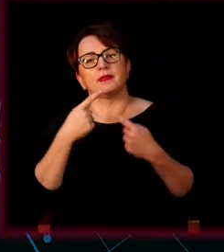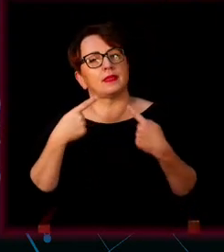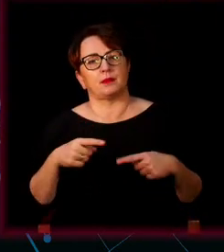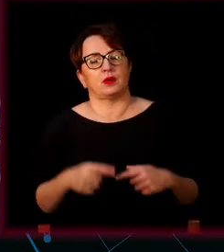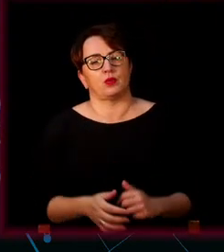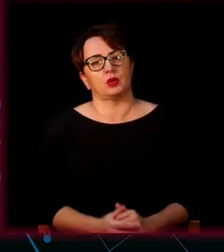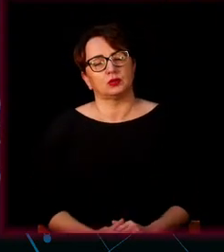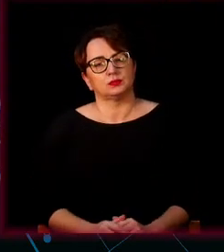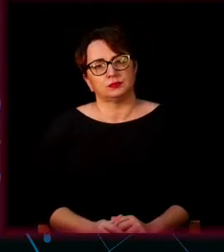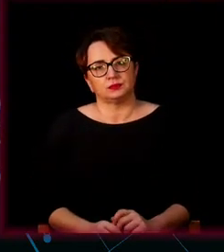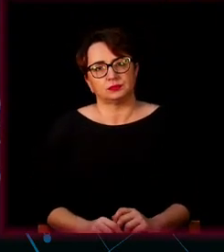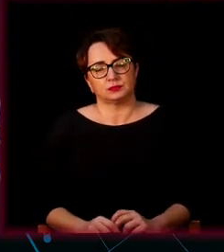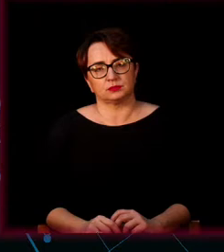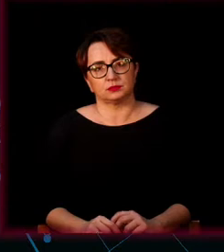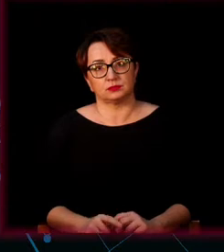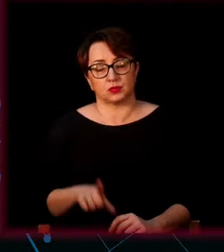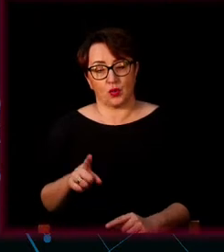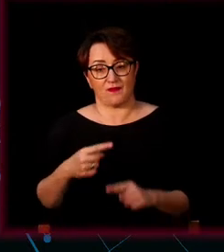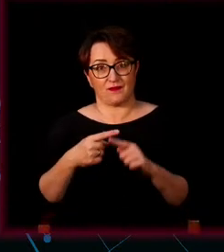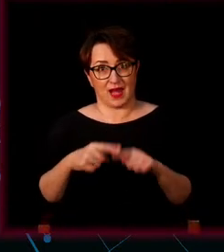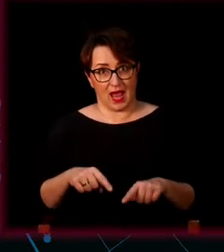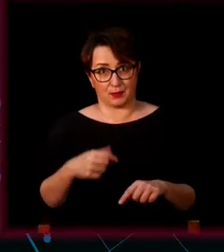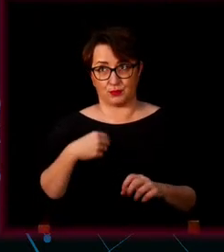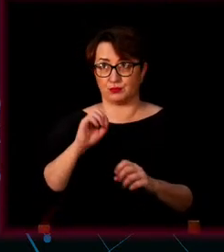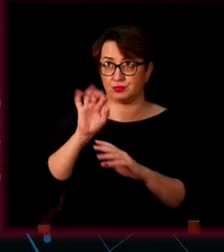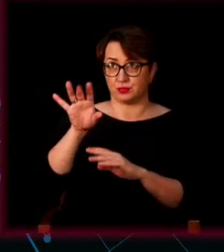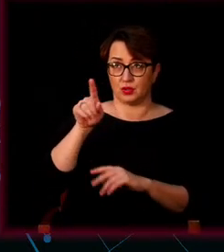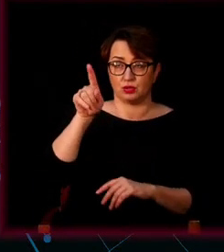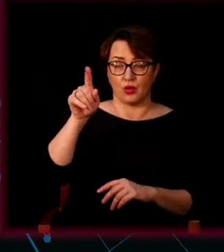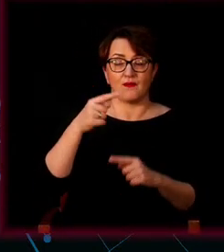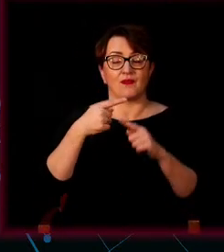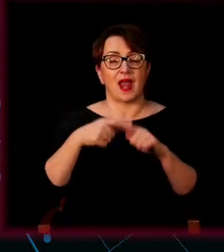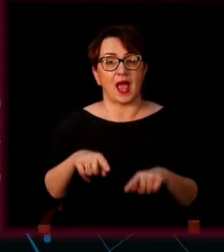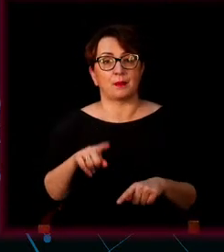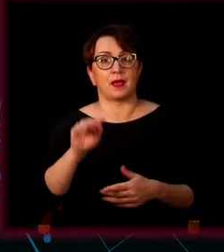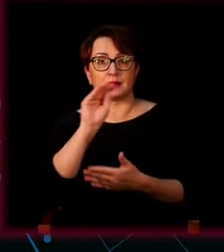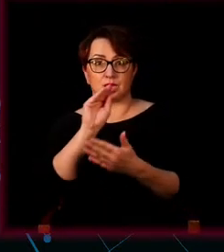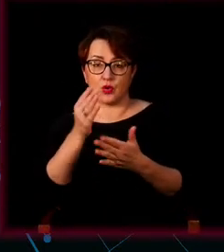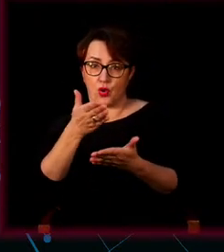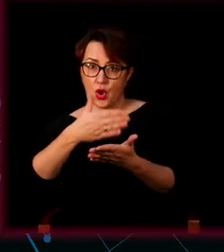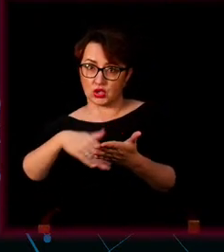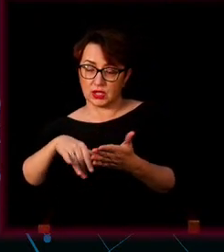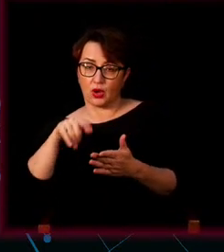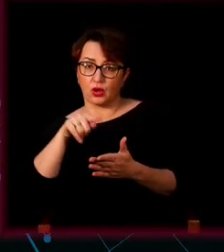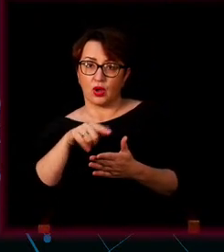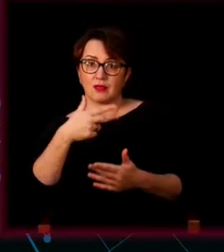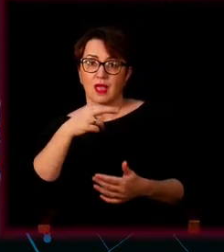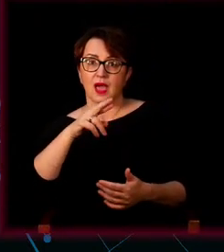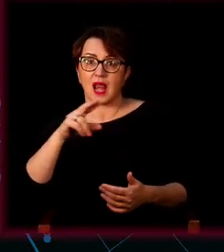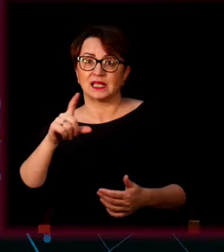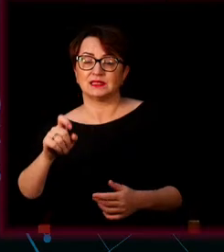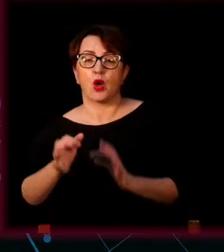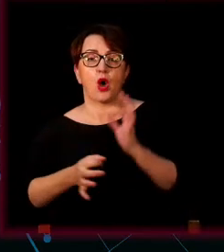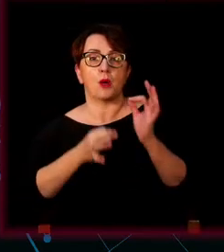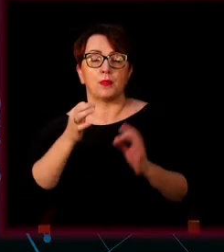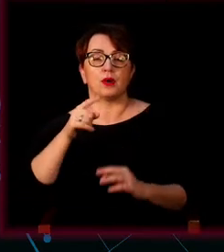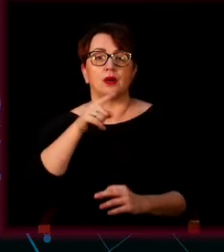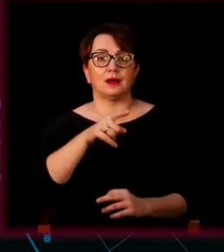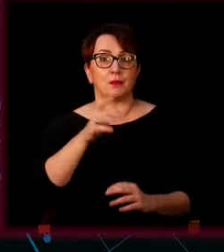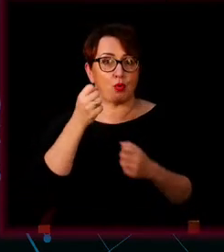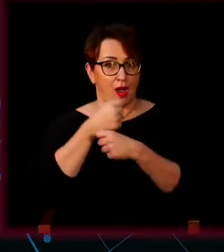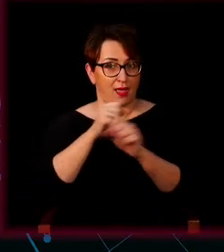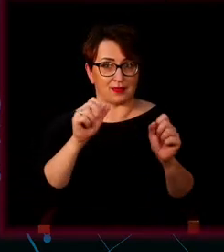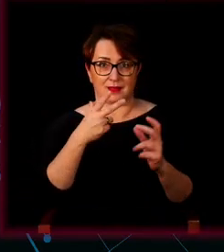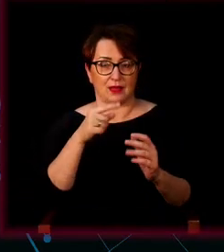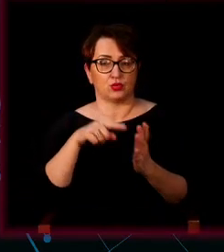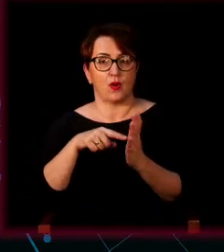Tutaj ten fragment, który wrzuciłem, to jest fragment właśnie jednego z tych rozdziałów, gdzie nie jest to narracja prowadzona przez Genli Aja, tylko właśnie